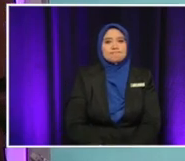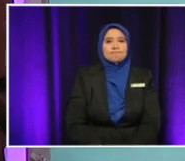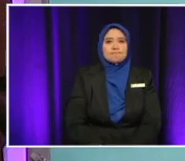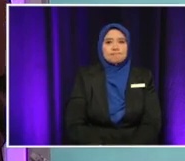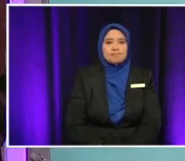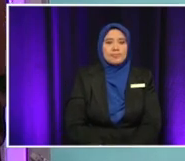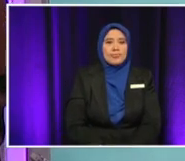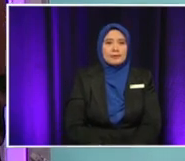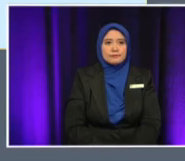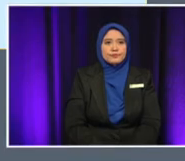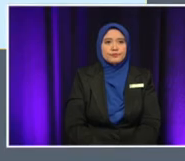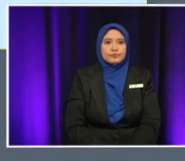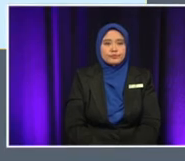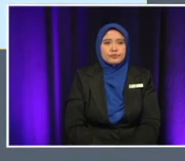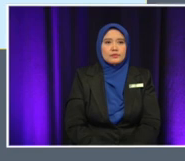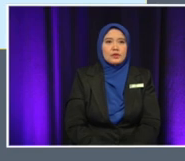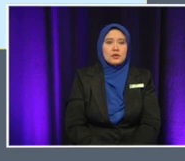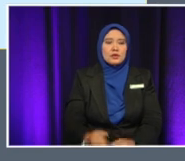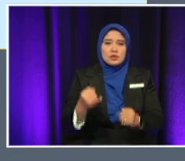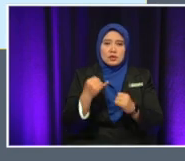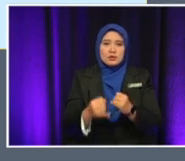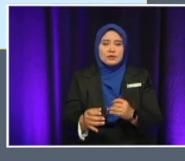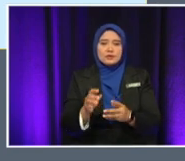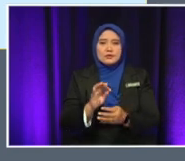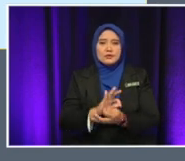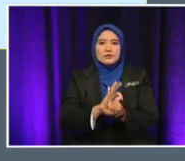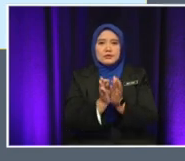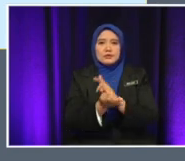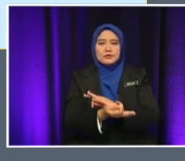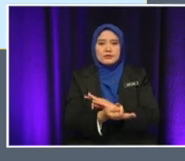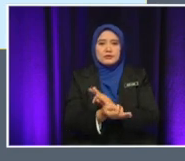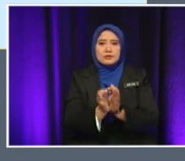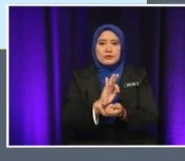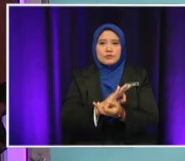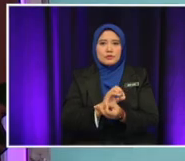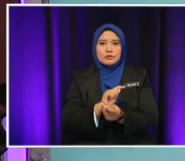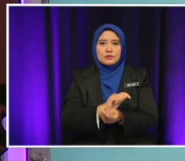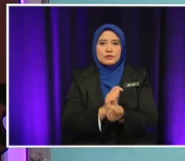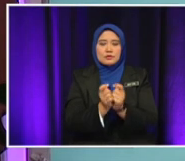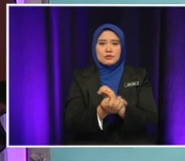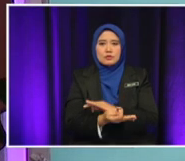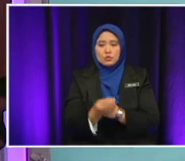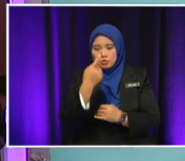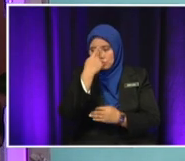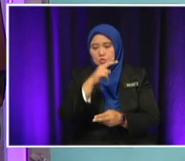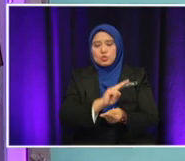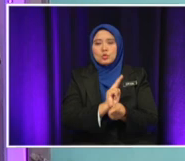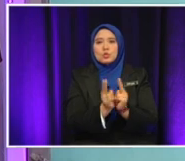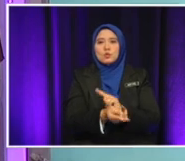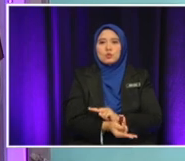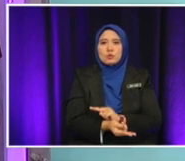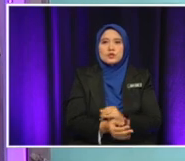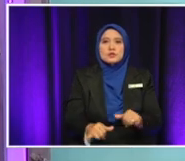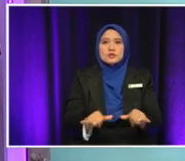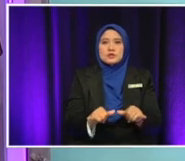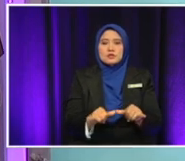yang di bawah tuh transform skill skill ini untuk kita ubah size yang sesuai lah oke terlihat contoh